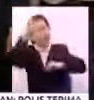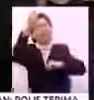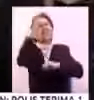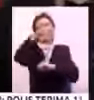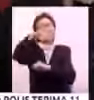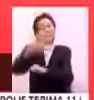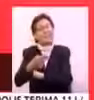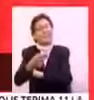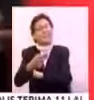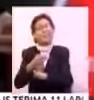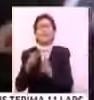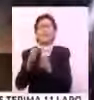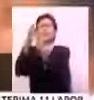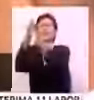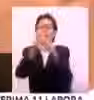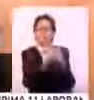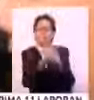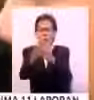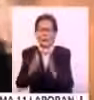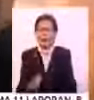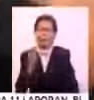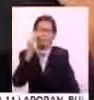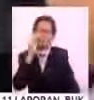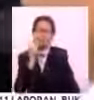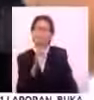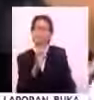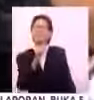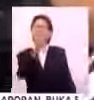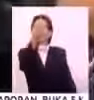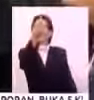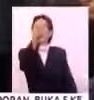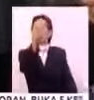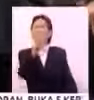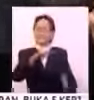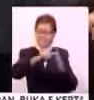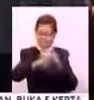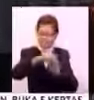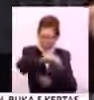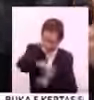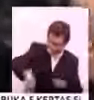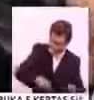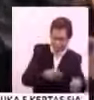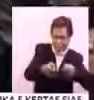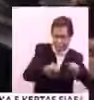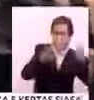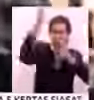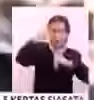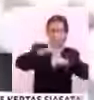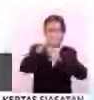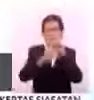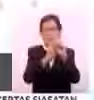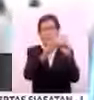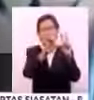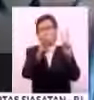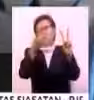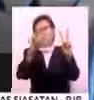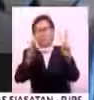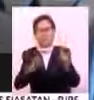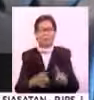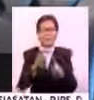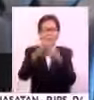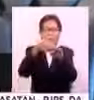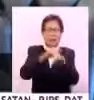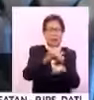PH, khususnya kepimpinan Tun Dr. Mahathir Mohamad sejak mengambil alih tampuk pemerintahan negara tahun lalu.